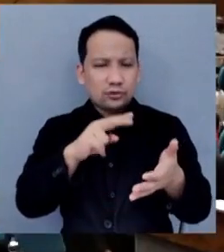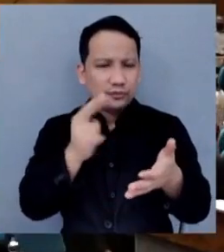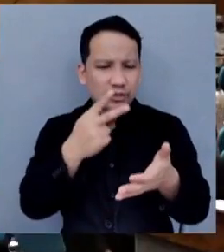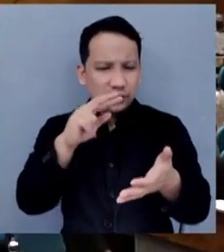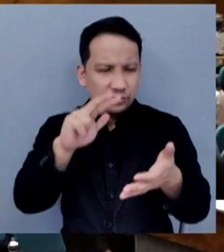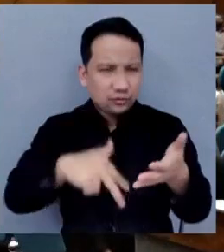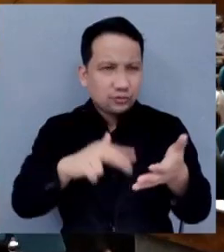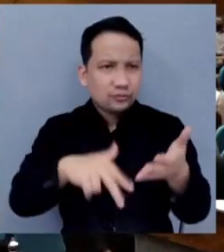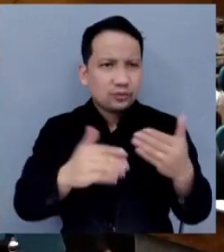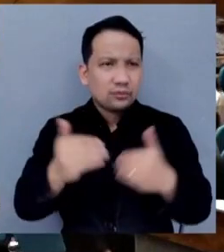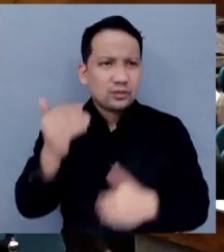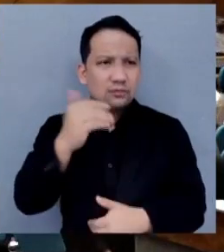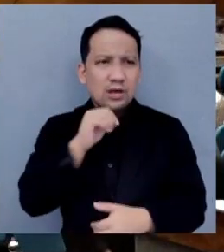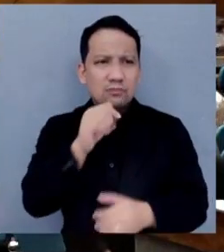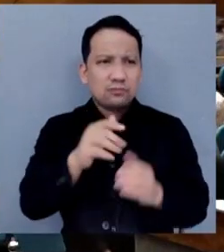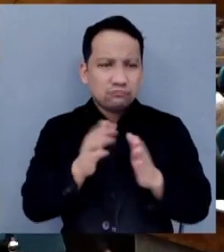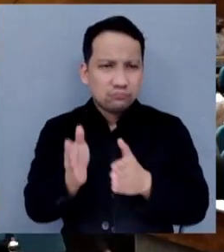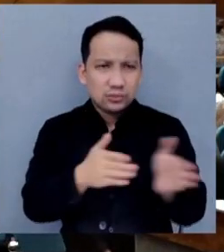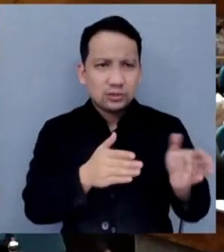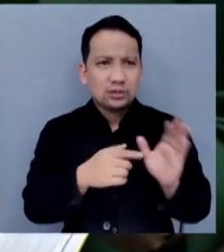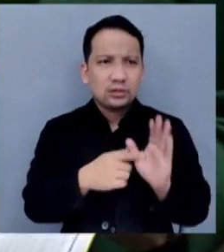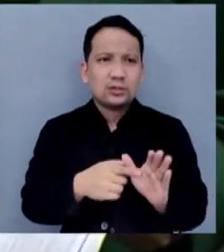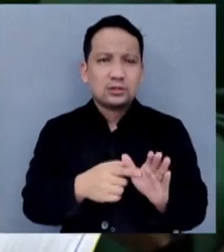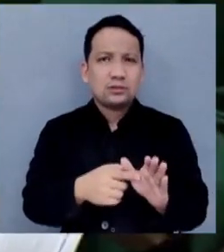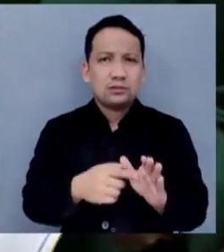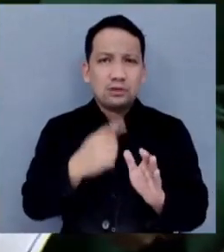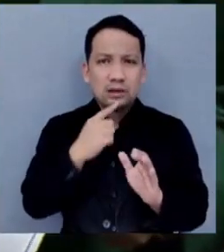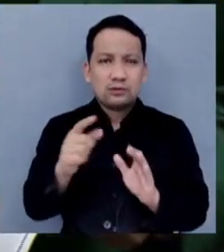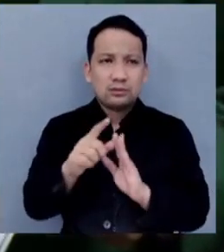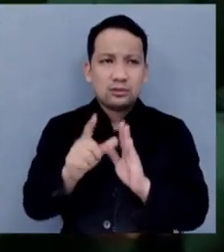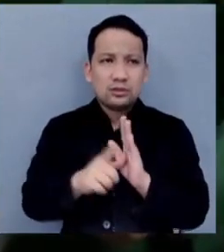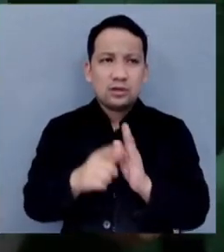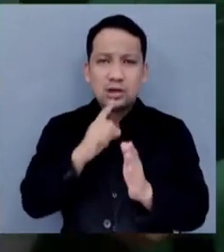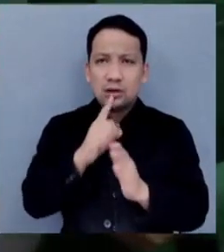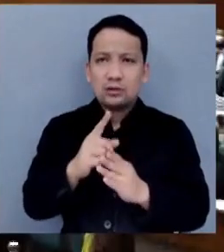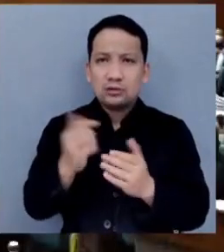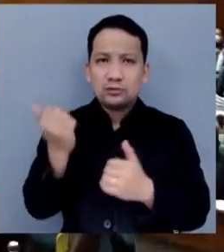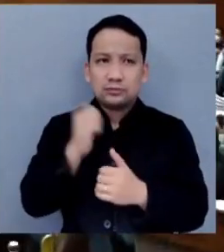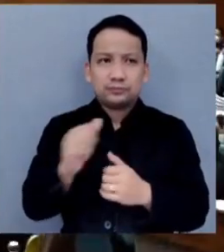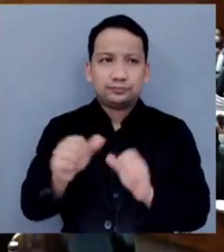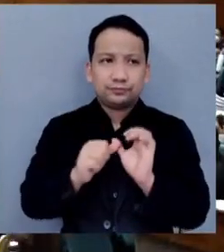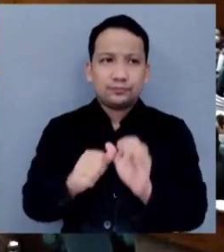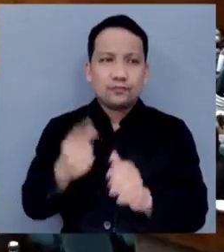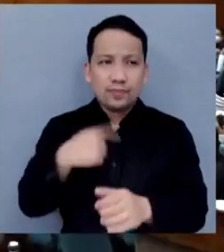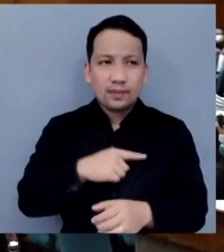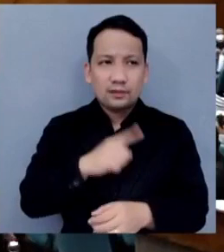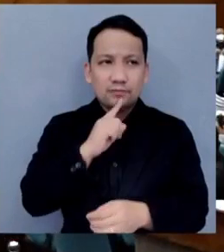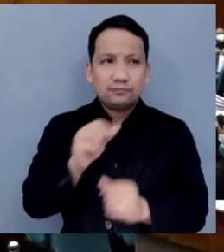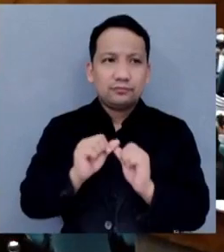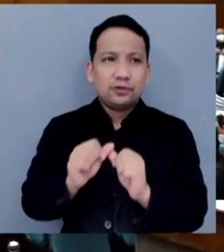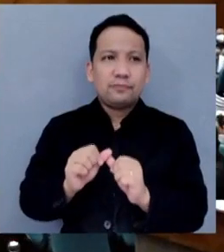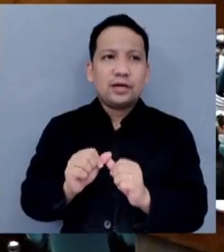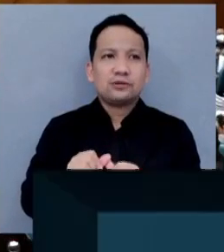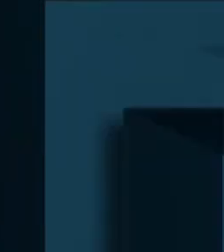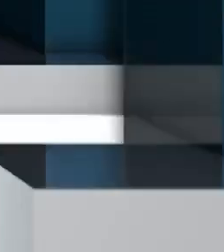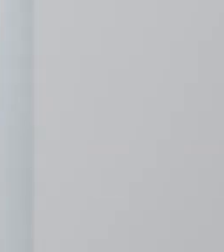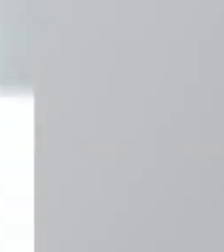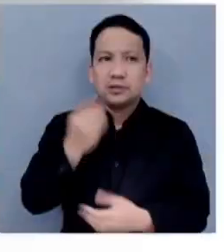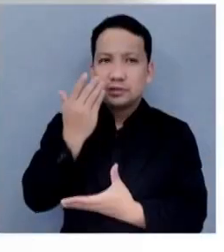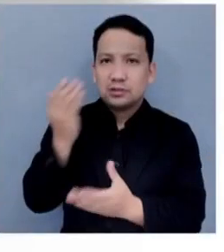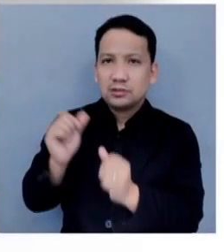poorly planned. He now calls on the Senate leadership to ensure any counterpart bill won't be railroaded.